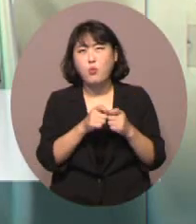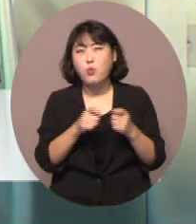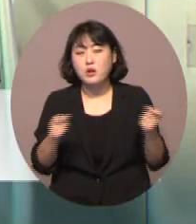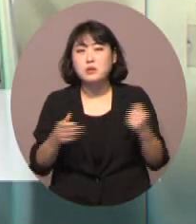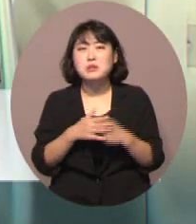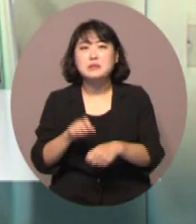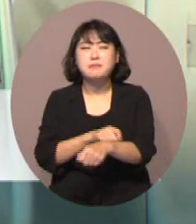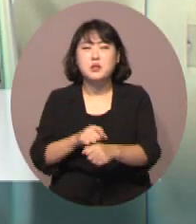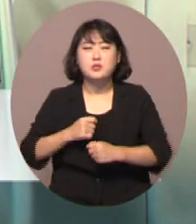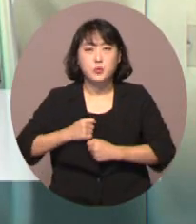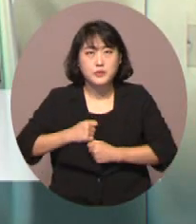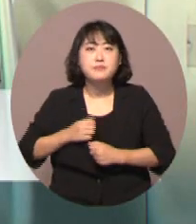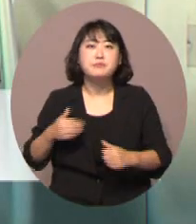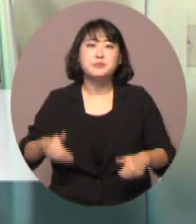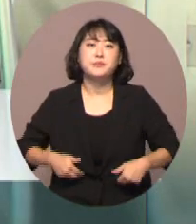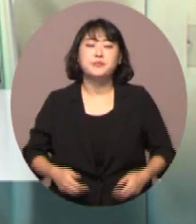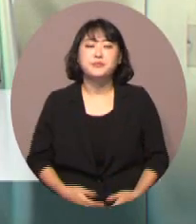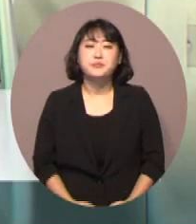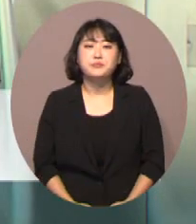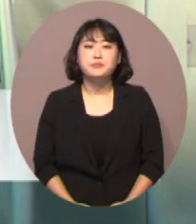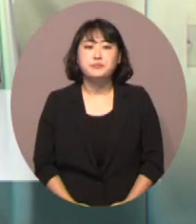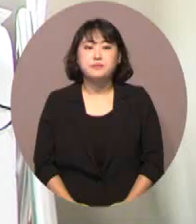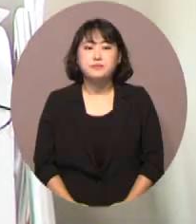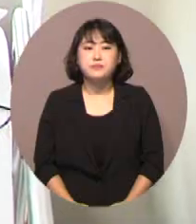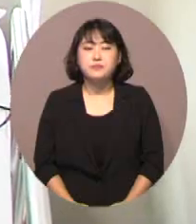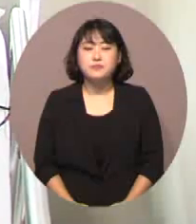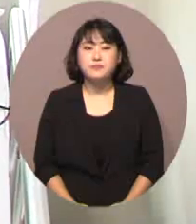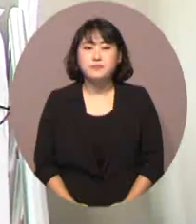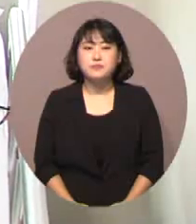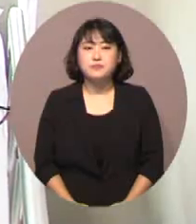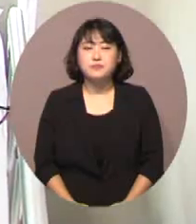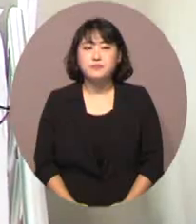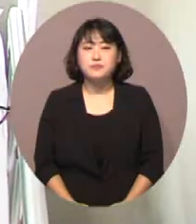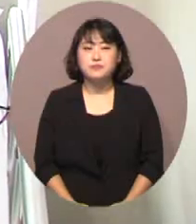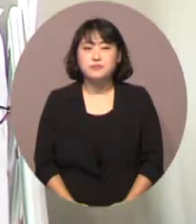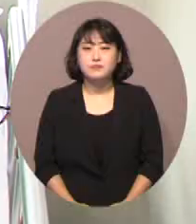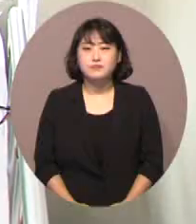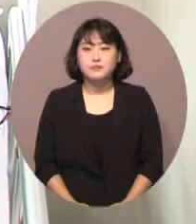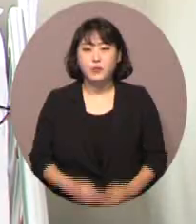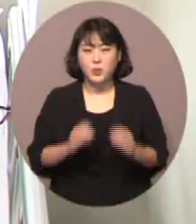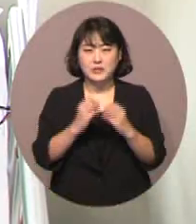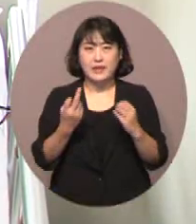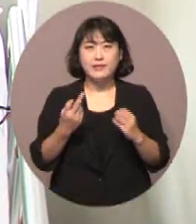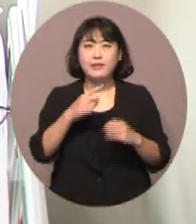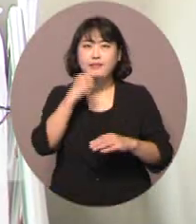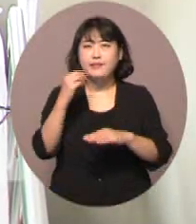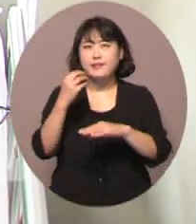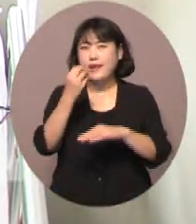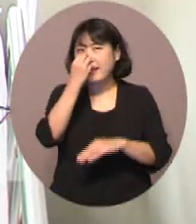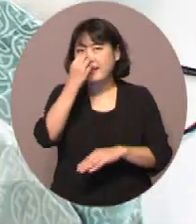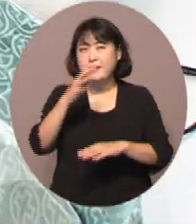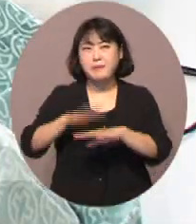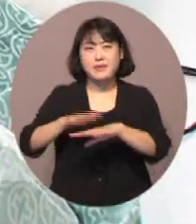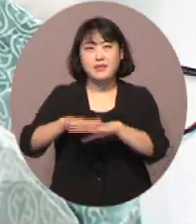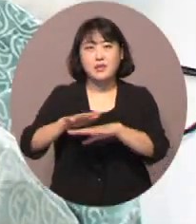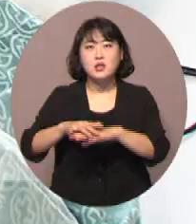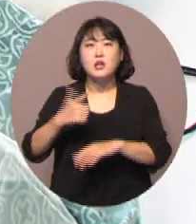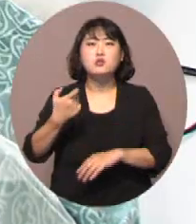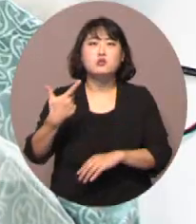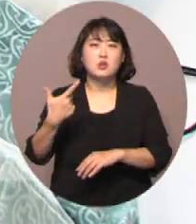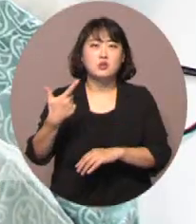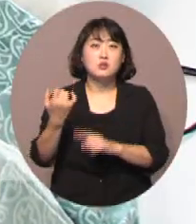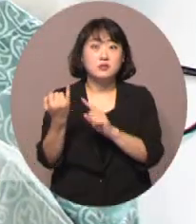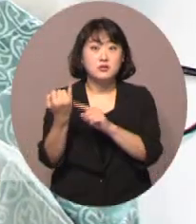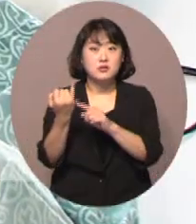각별히 유의하셔야겠습니다. 김성국 기자입니다. 성함이 어떻게 되세요? 논산에서 딸기 농사를 짓는 66살 임모